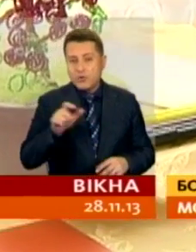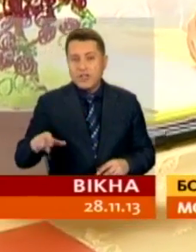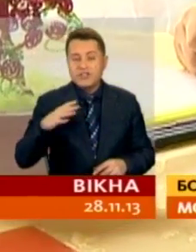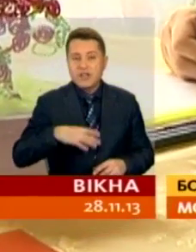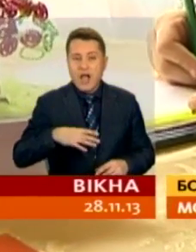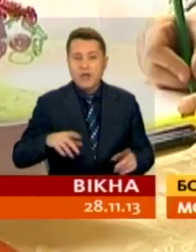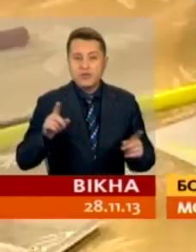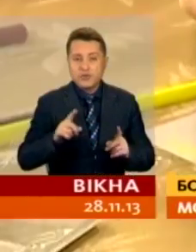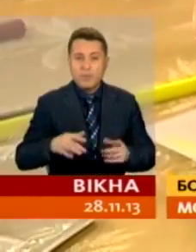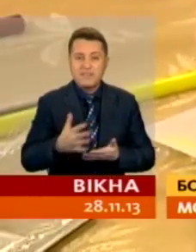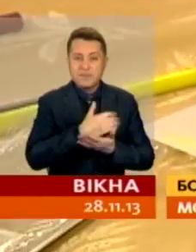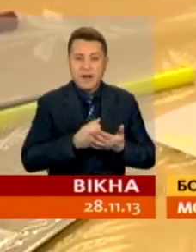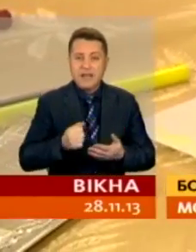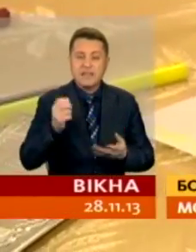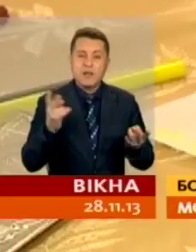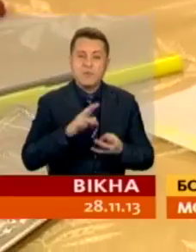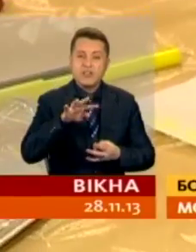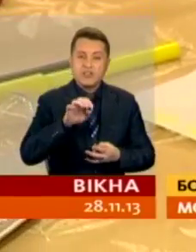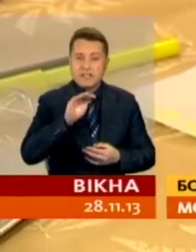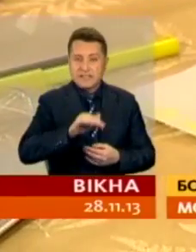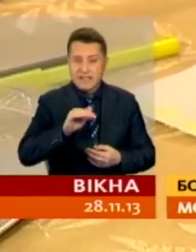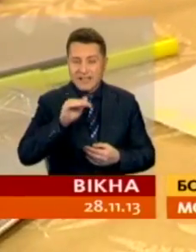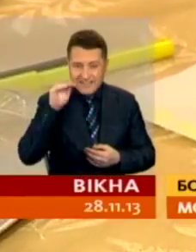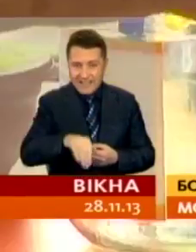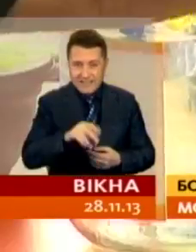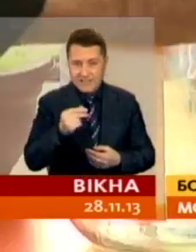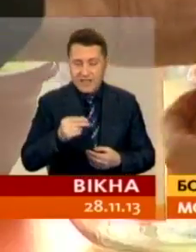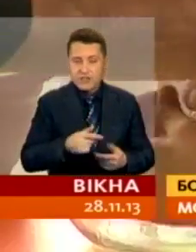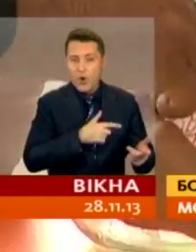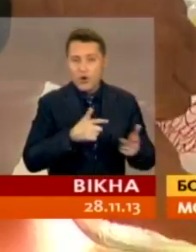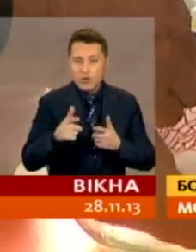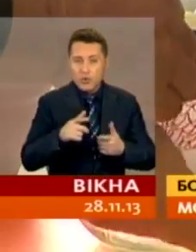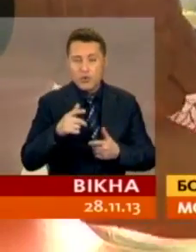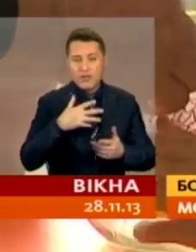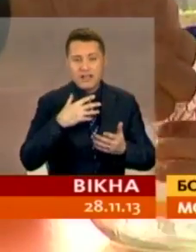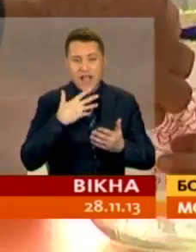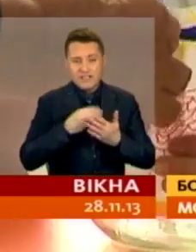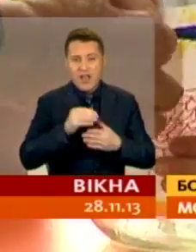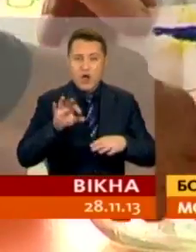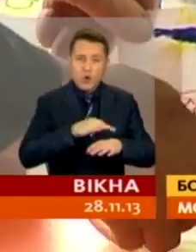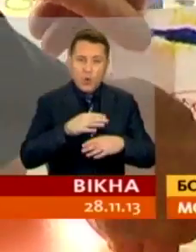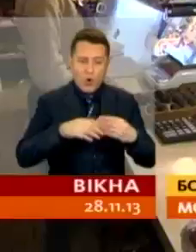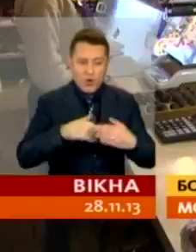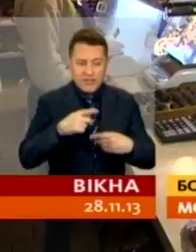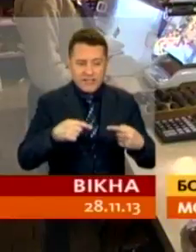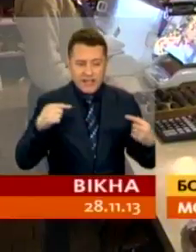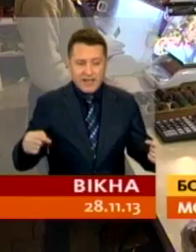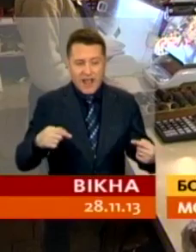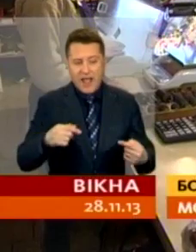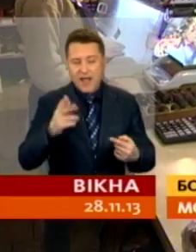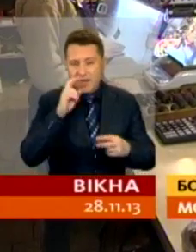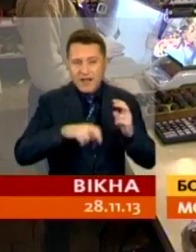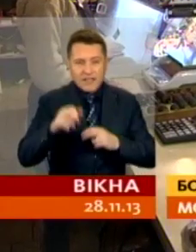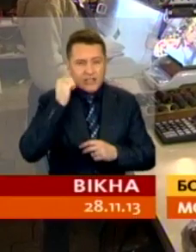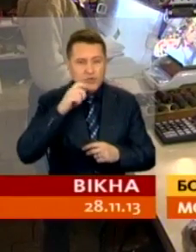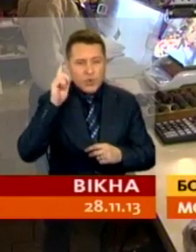будівництва необхідних 400 тисяч, у селі навіть діти працюють. Зараз готують на ярмарок свої рукоділля, відшукують на горищах бабусині раритети, а